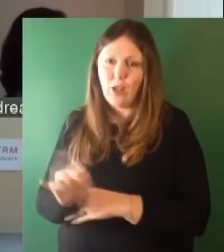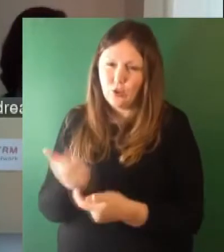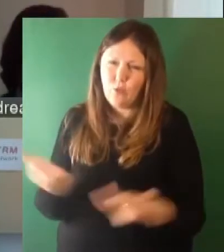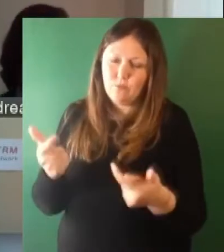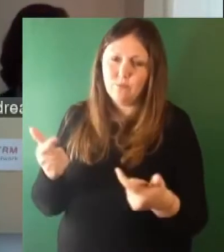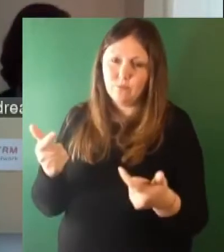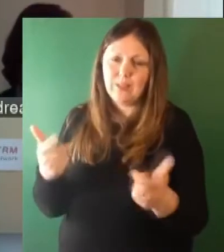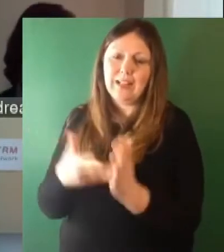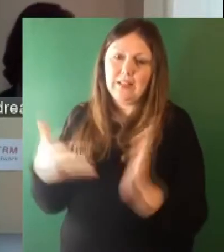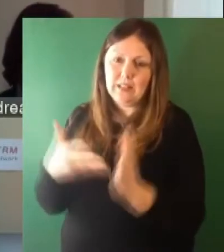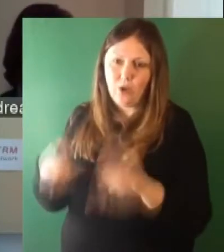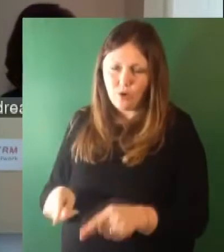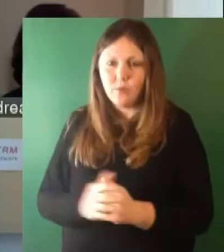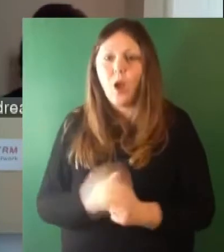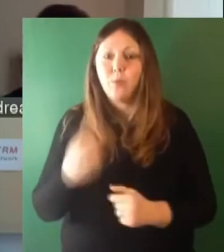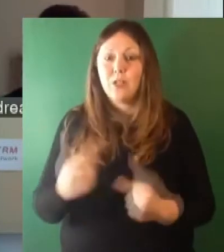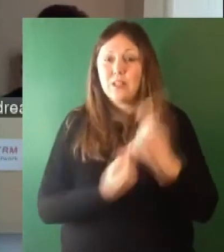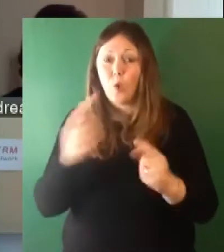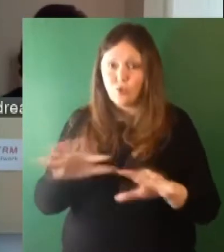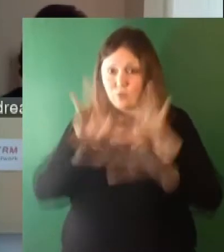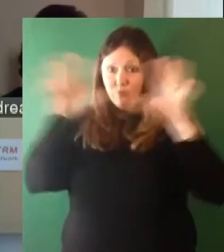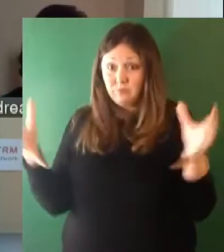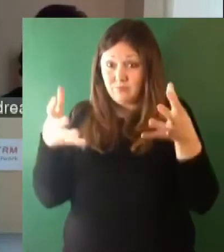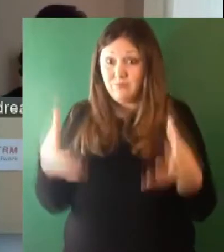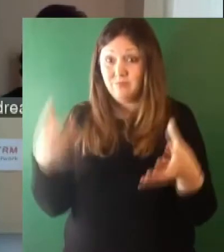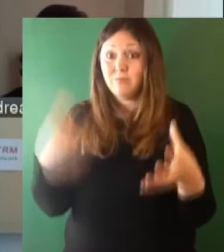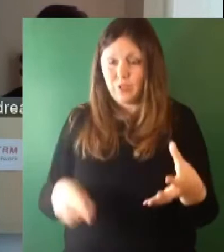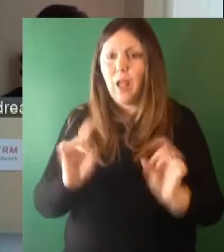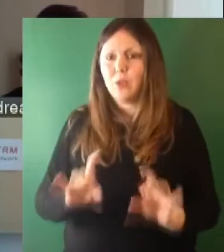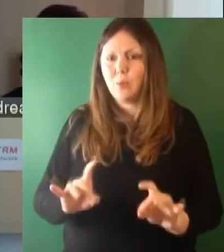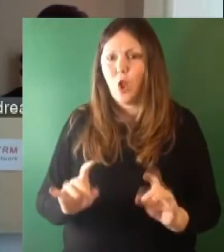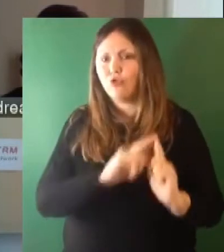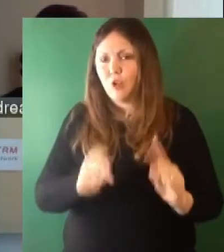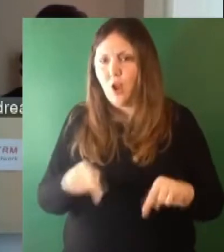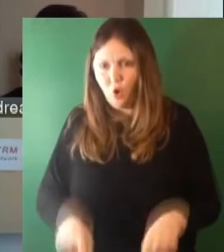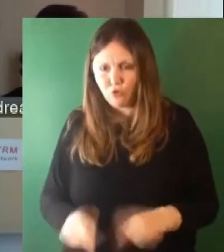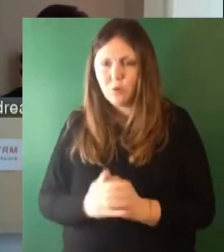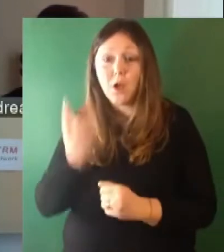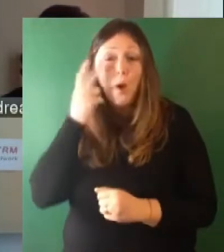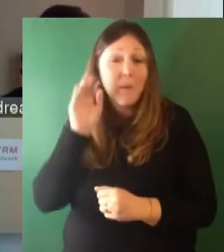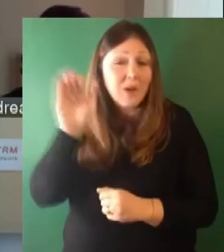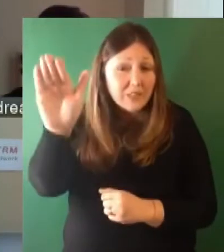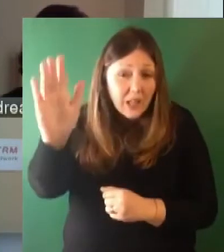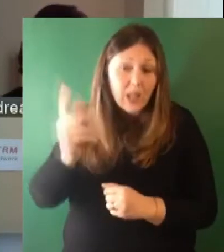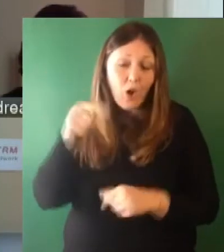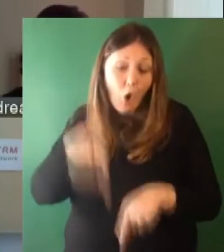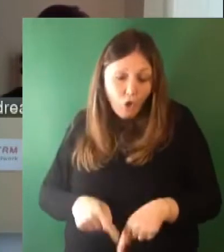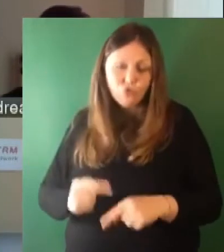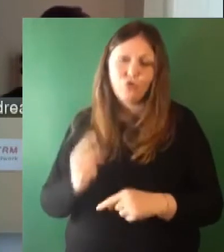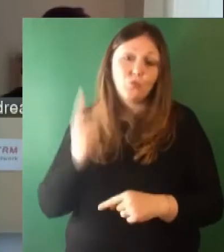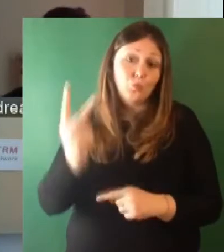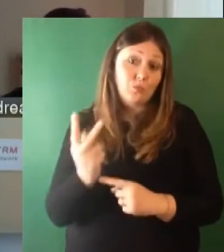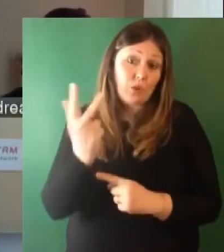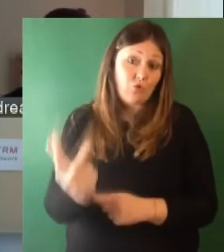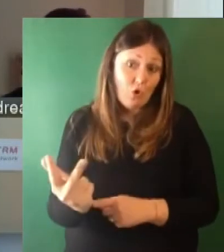situazione epidemiologica ad oggi. Se dobbiamo un po' prevedere quello che succederà fra oggi e i prossimi 2 o 3 giorni, ci